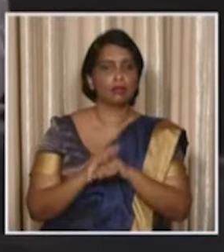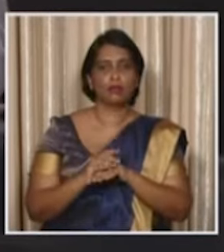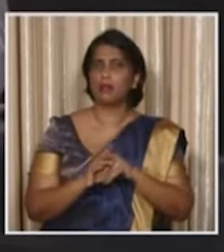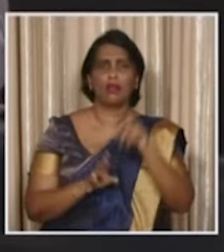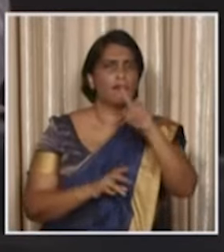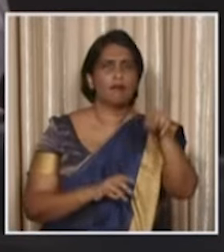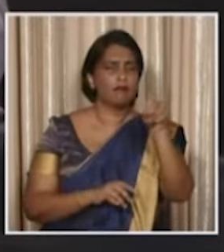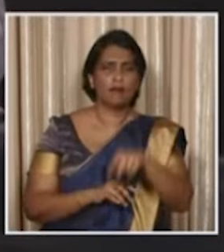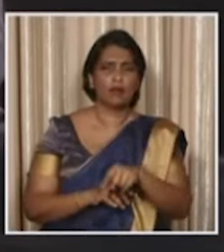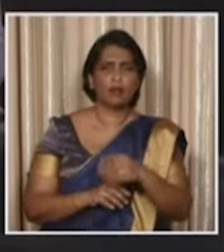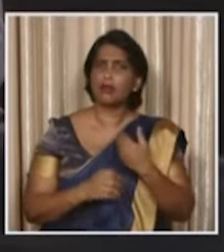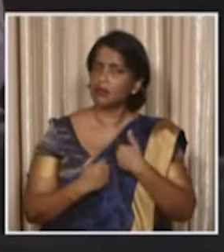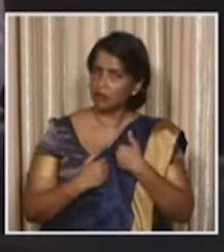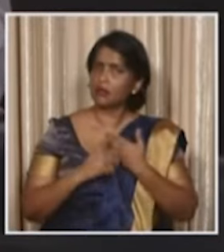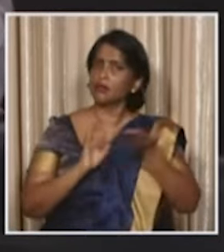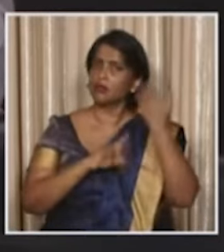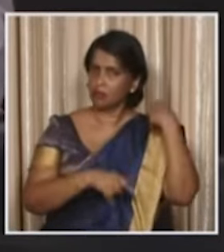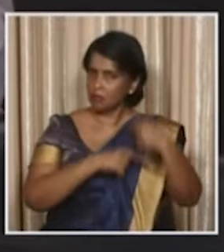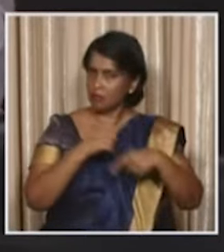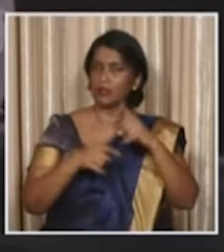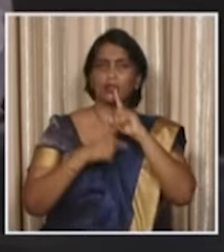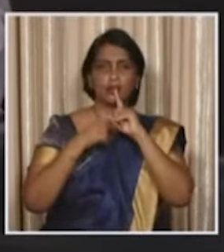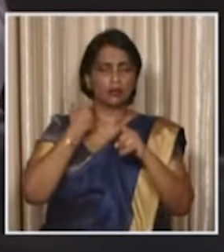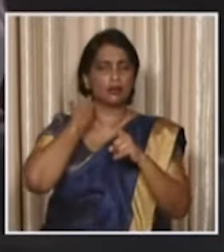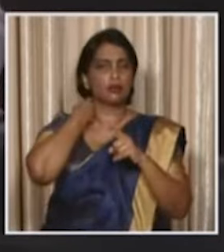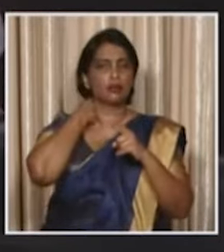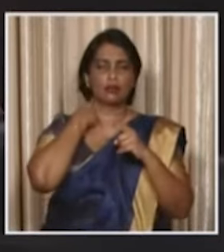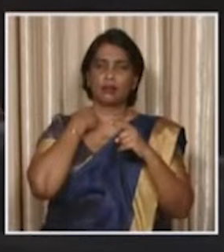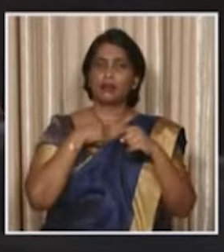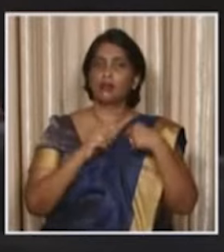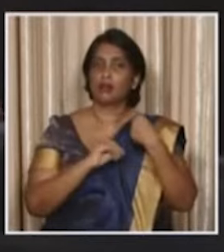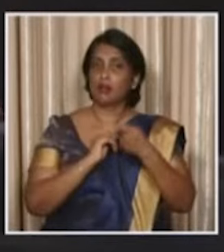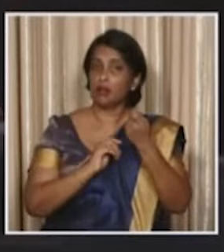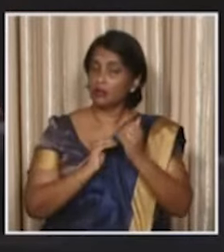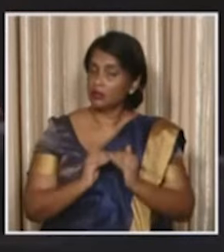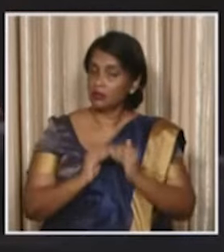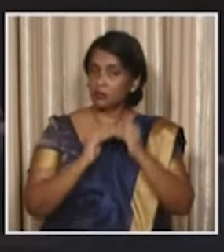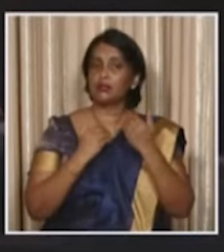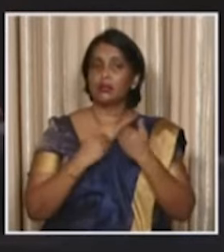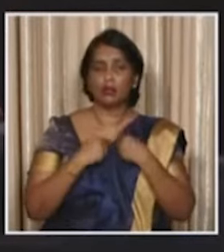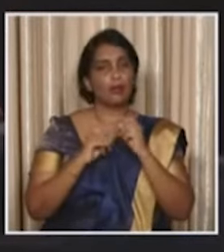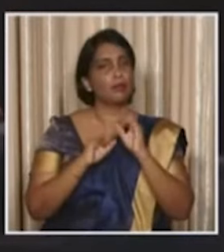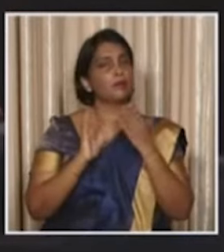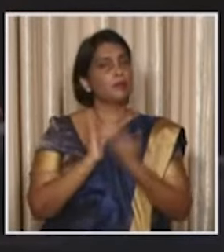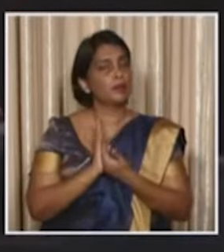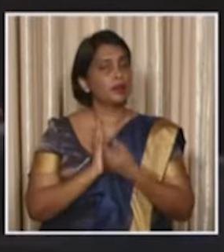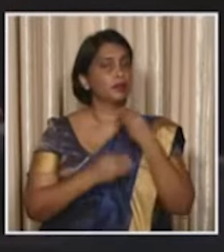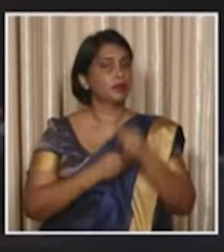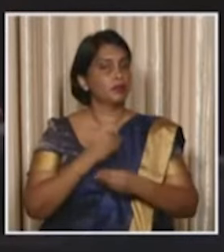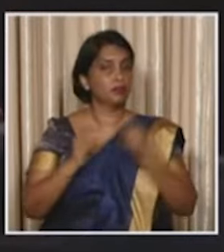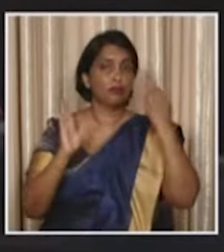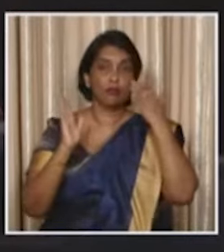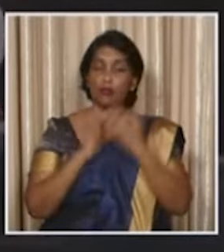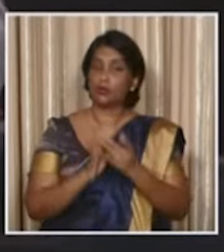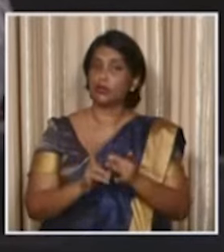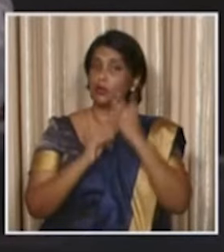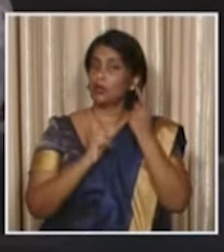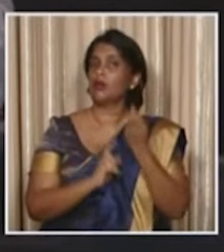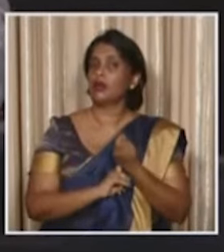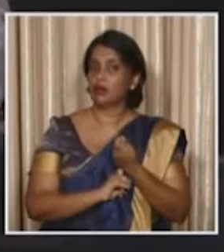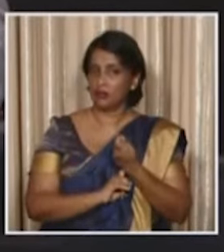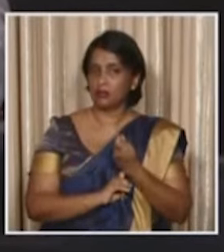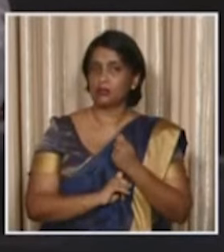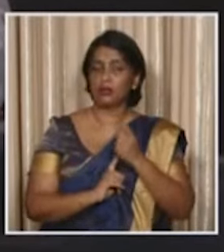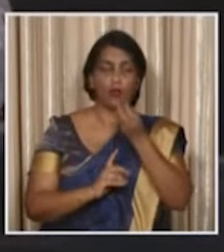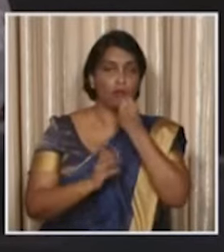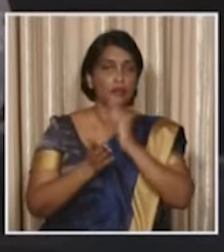වැරදි. අපි එදා ඉඳලා කතා කරන්නේ මේ ආර්ථිකයේ ගොඩ ගන්න අපේ ප්‍රතිපත්තිය නිෂ්පාදනයේ මත පදනම් වෙච්ච ආර්ථිකයක්. භාණ්ඩ